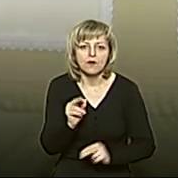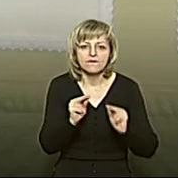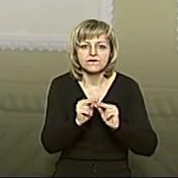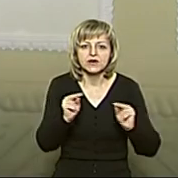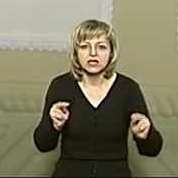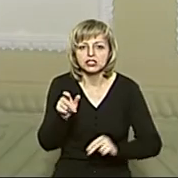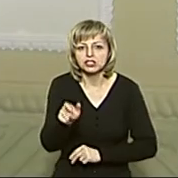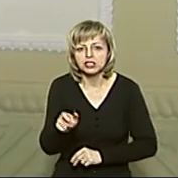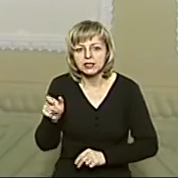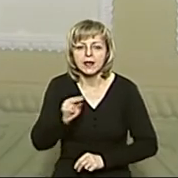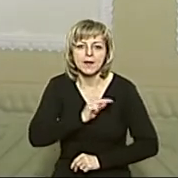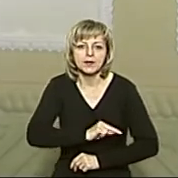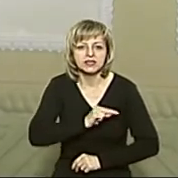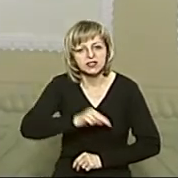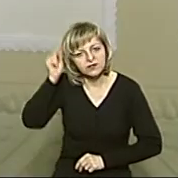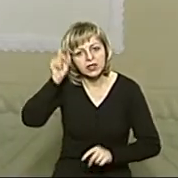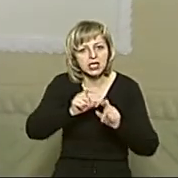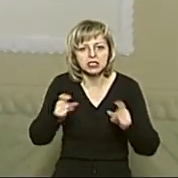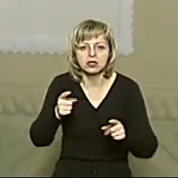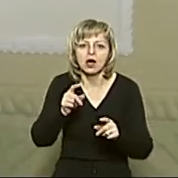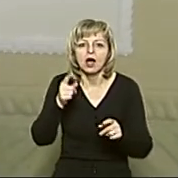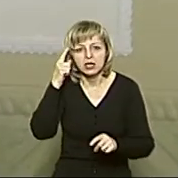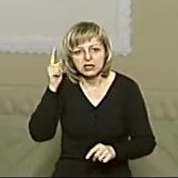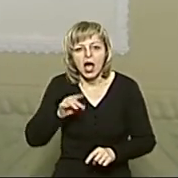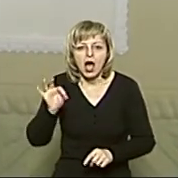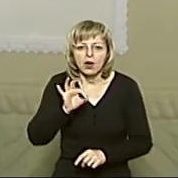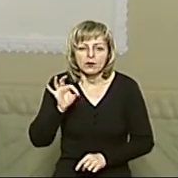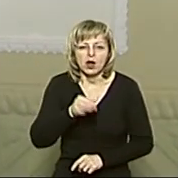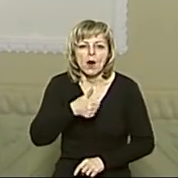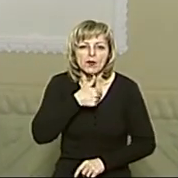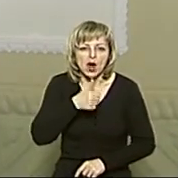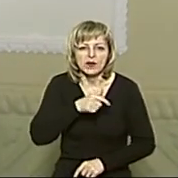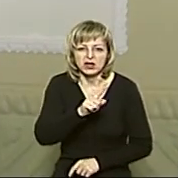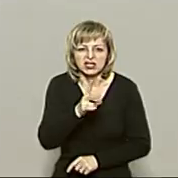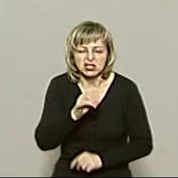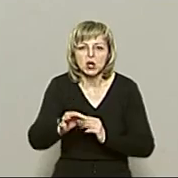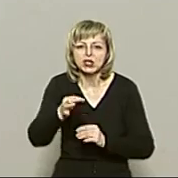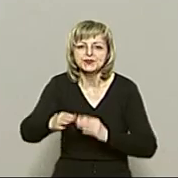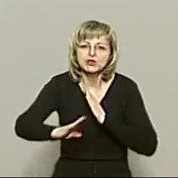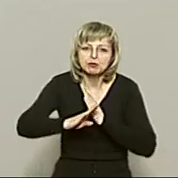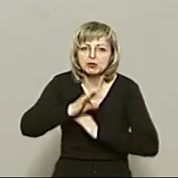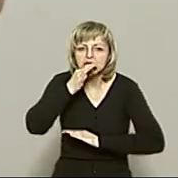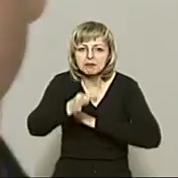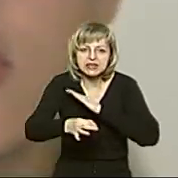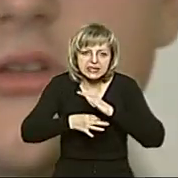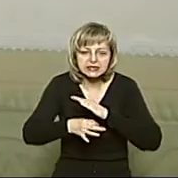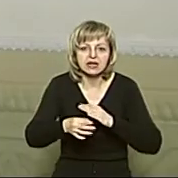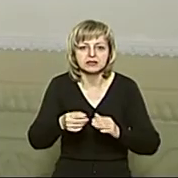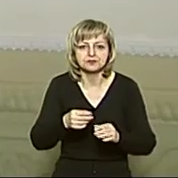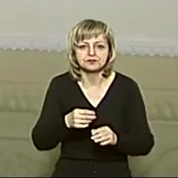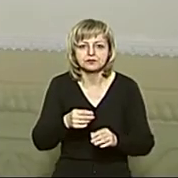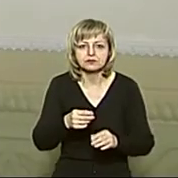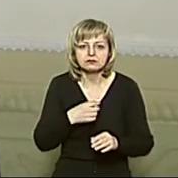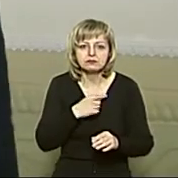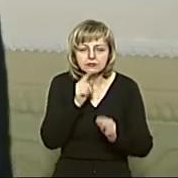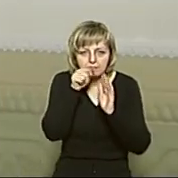вчителі та працівники школи проінформовані на рахунок пробного ЗНО. Вони допомогли, підказали. Зайшов на Львівський